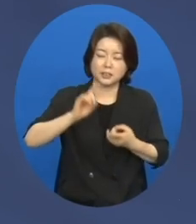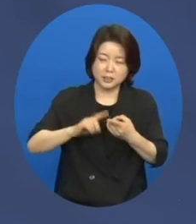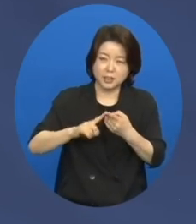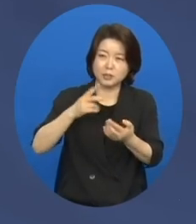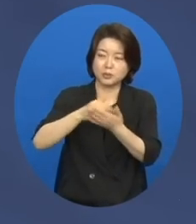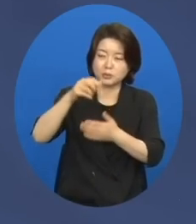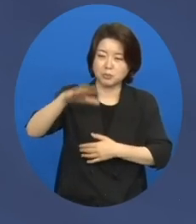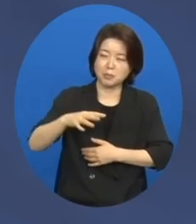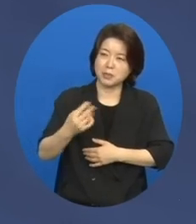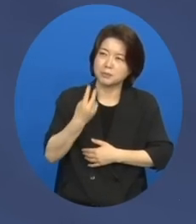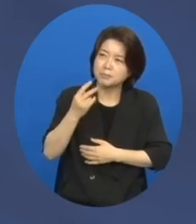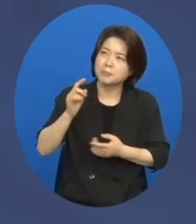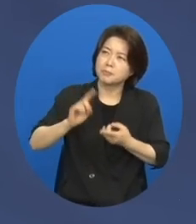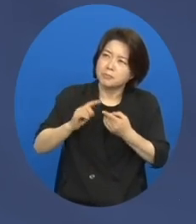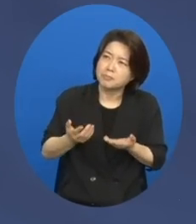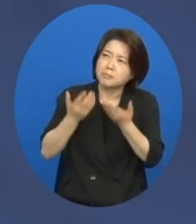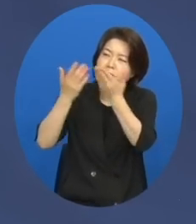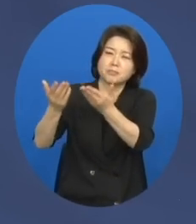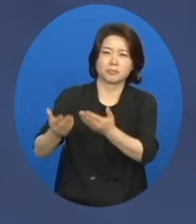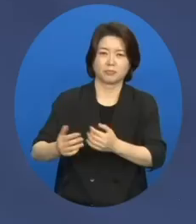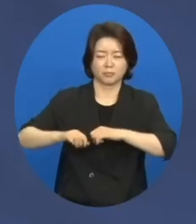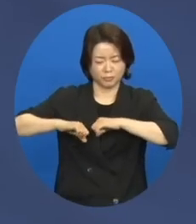걸고 순종했어요.